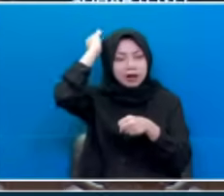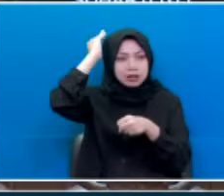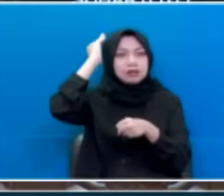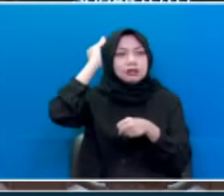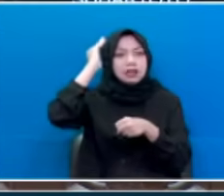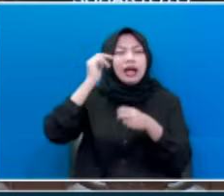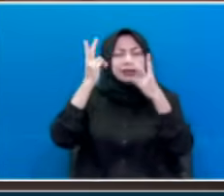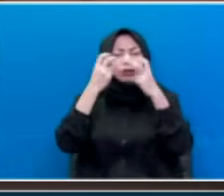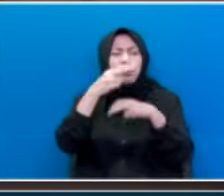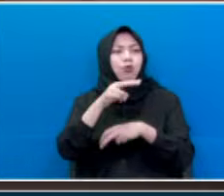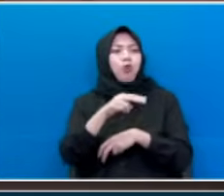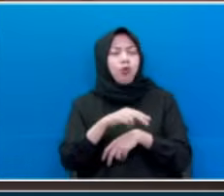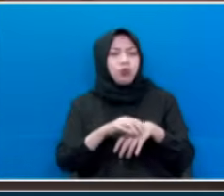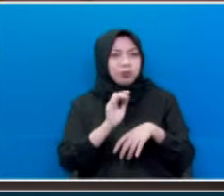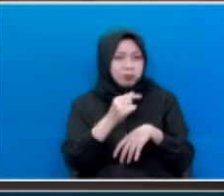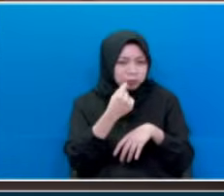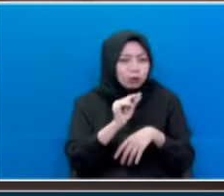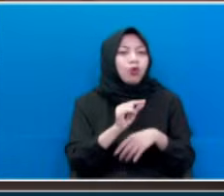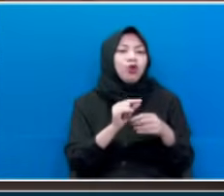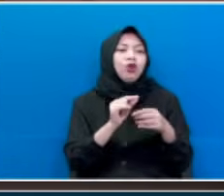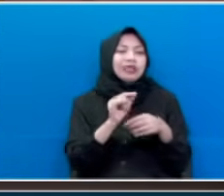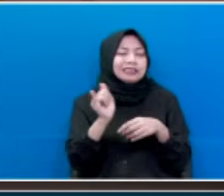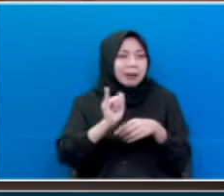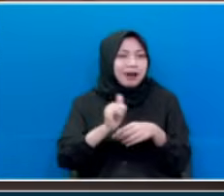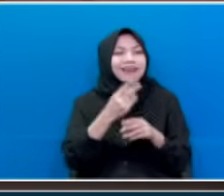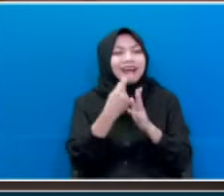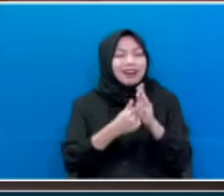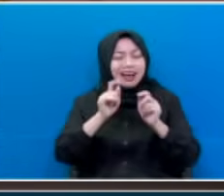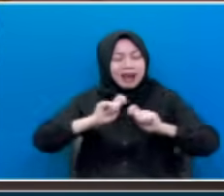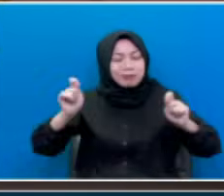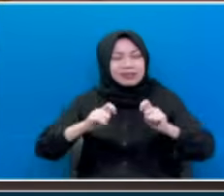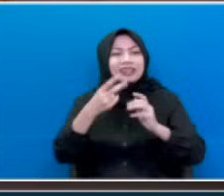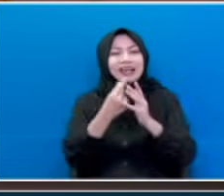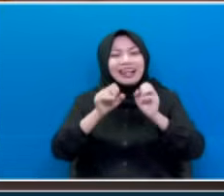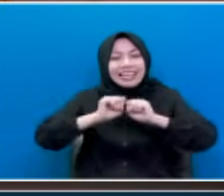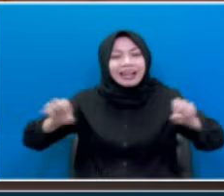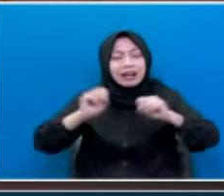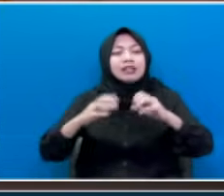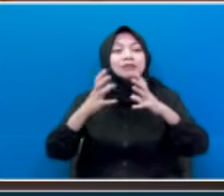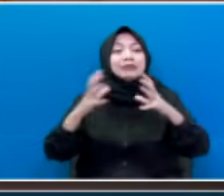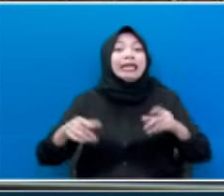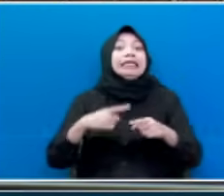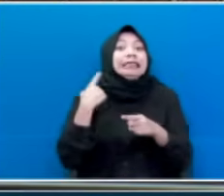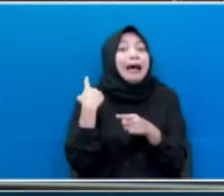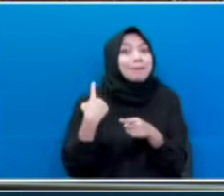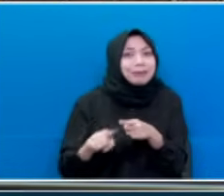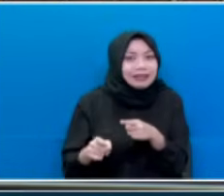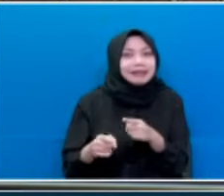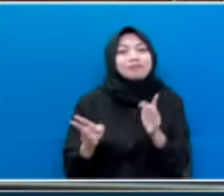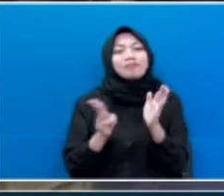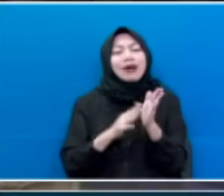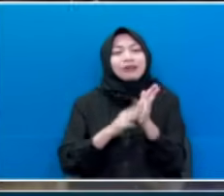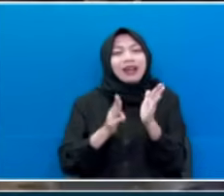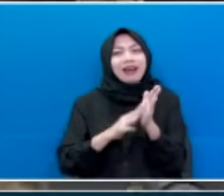di tiktok Dar jumlah banyaknya ini problemnya bagaimana mengem isu konflik kepentingan ini